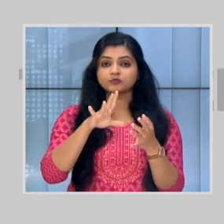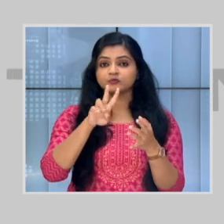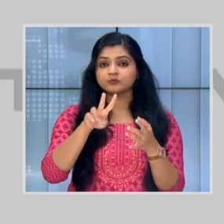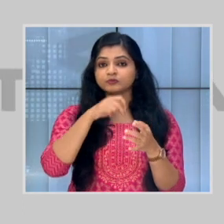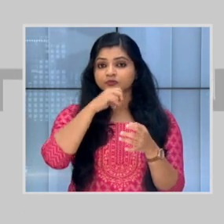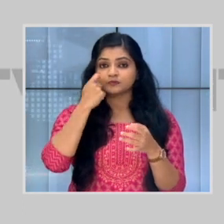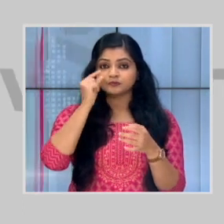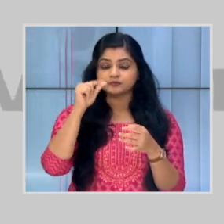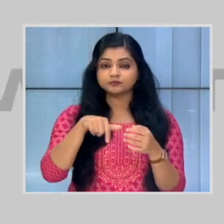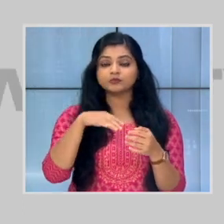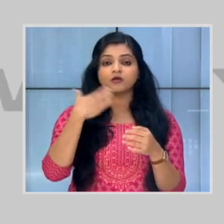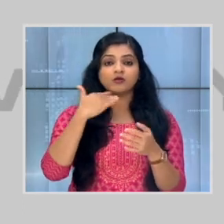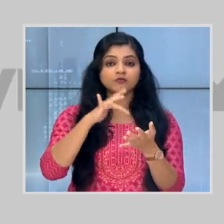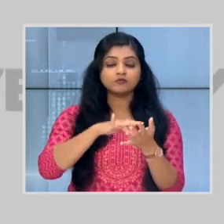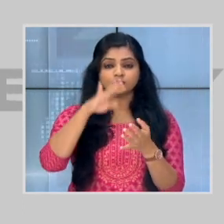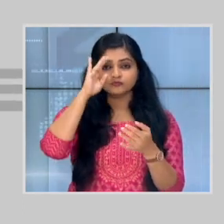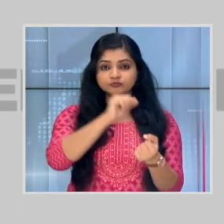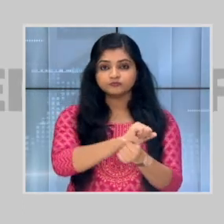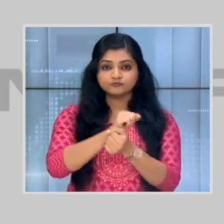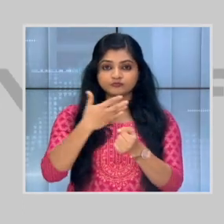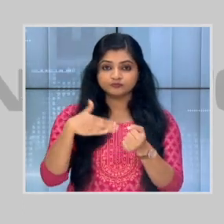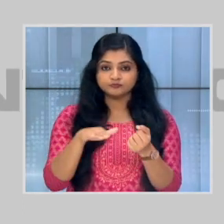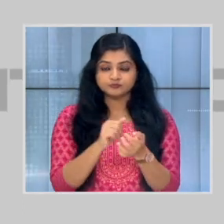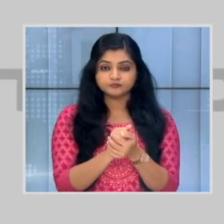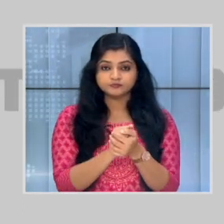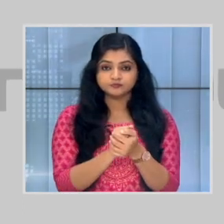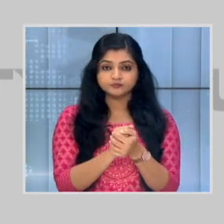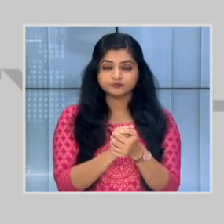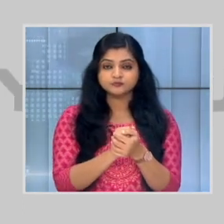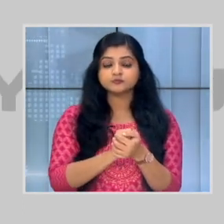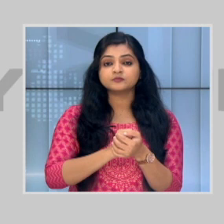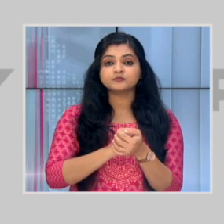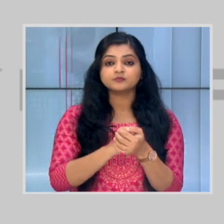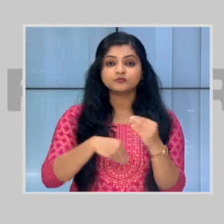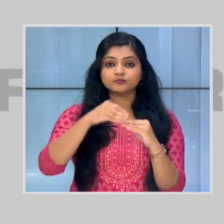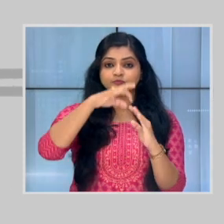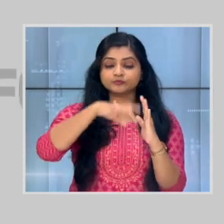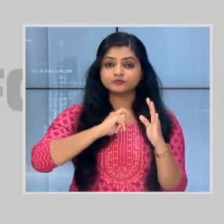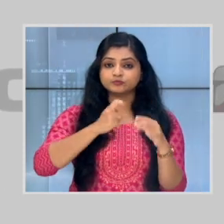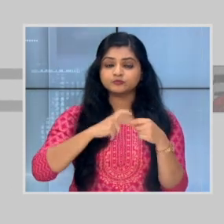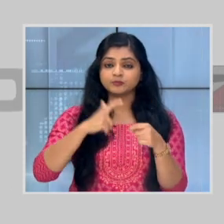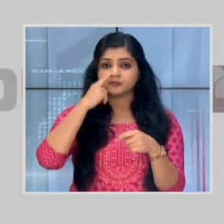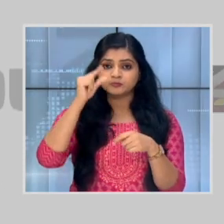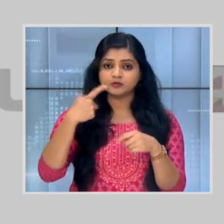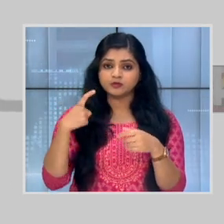കസ്റ്റഡിയിലെടുത്തു. വിവരങ്ങളുമായി വിഷ്ണു സുരേഷ് ചേരുന്നു. വിഷ്ണു, യുവതിയുടെ പരാതിയെ തുടർന്നാണ് നടപടി. ഈ